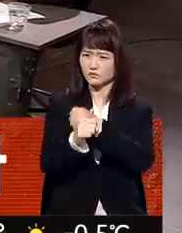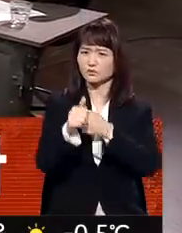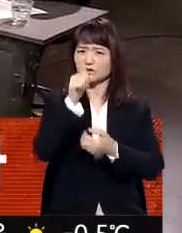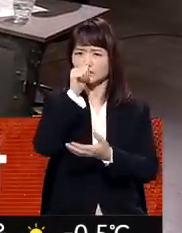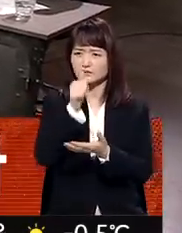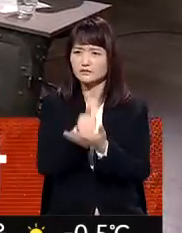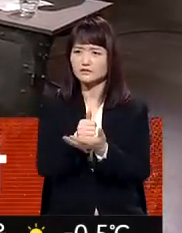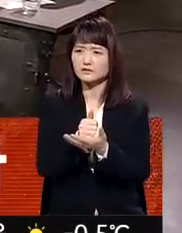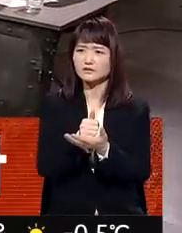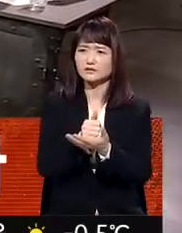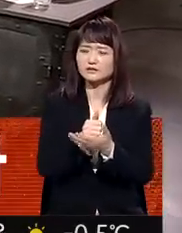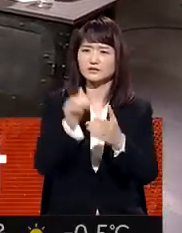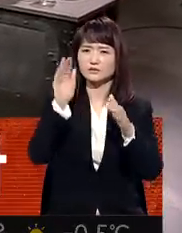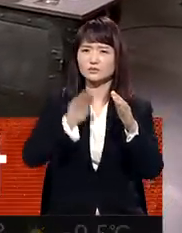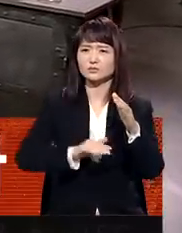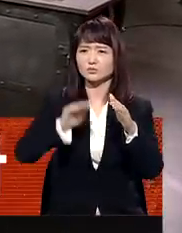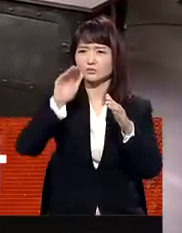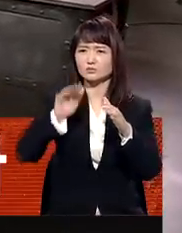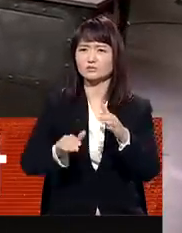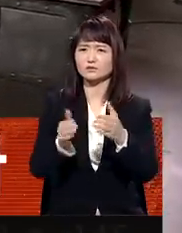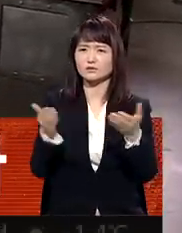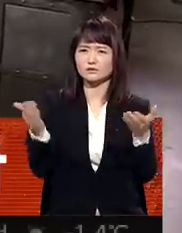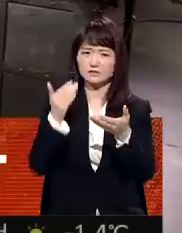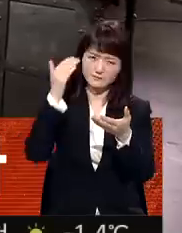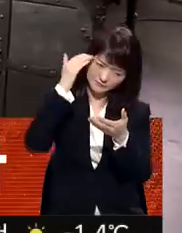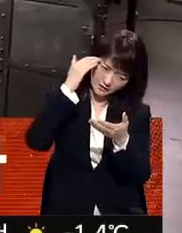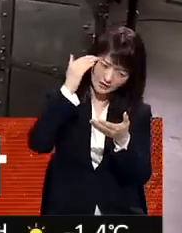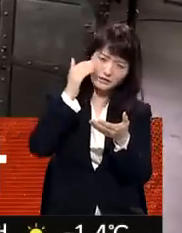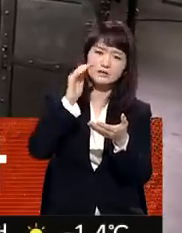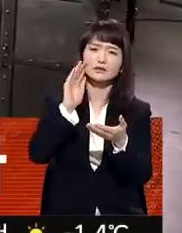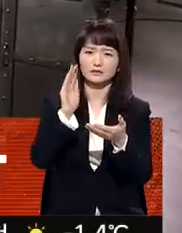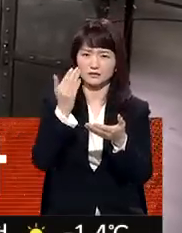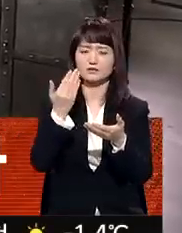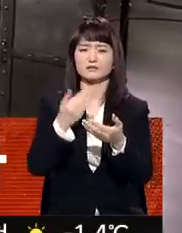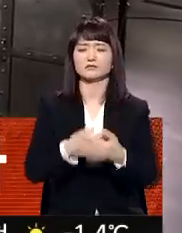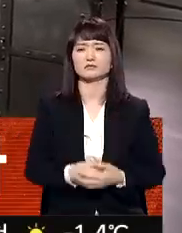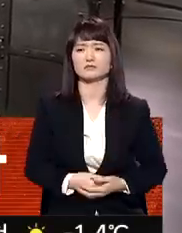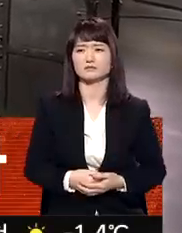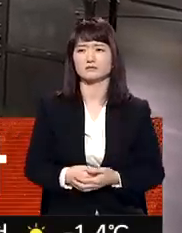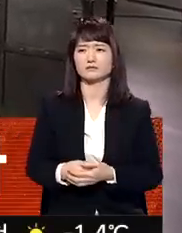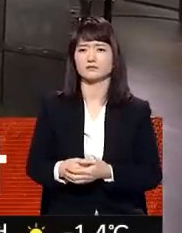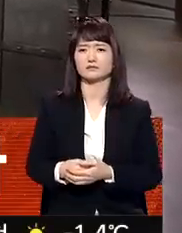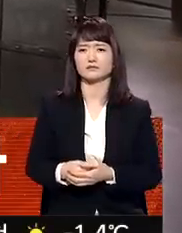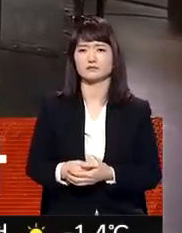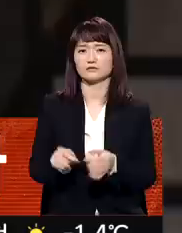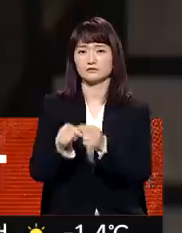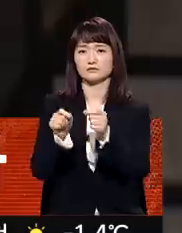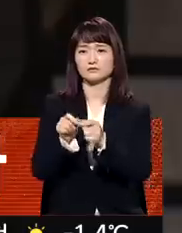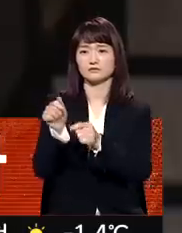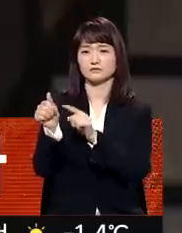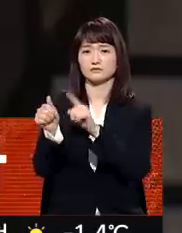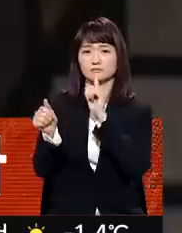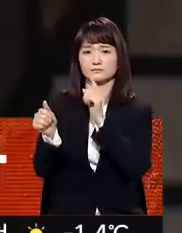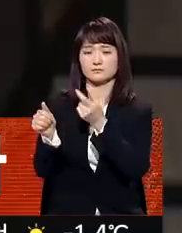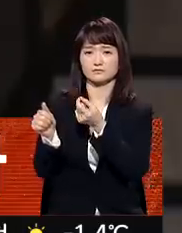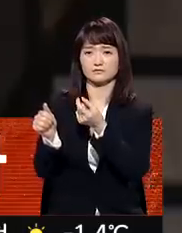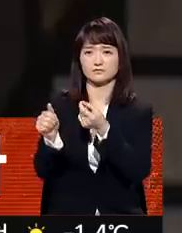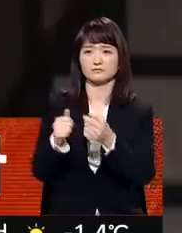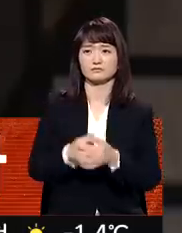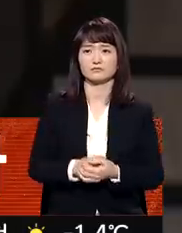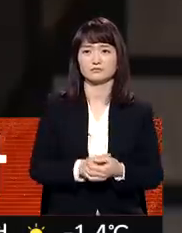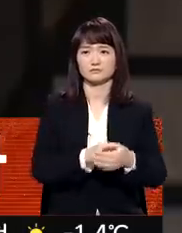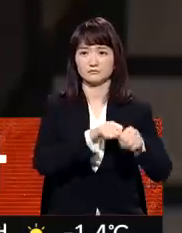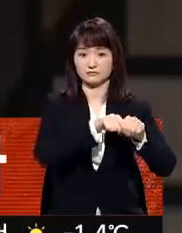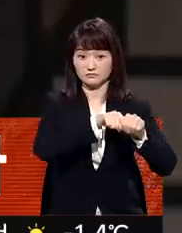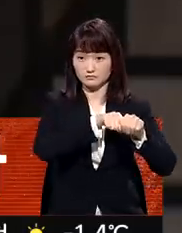현미가 나오는데 저는 공직방이죠 공무집행방위죄로 가야 되는 거고 우리 팀장님 말씀 주셨다시피 그 징계 상황은